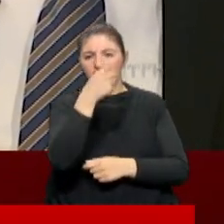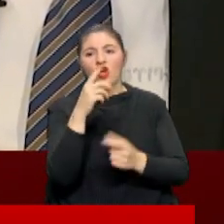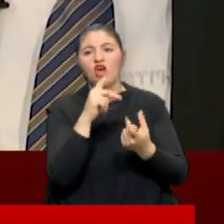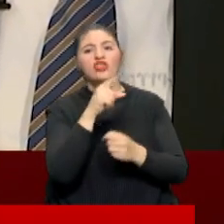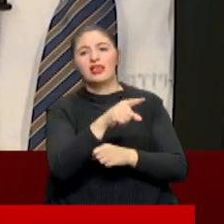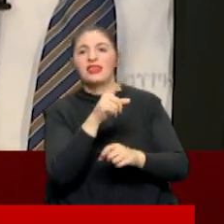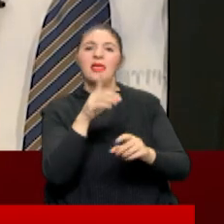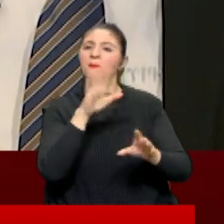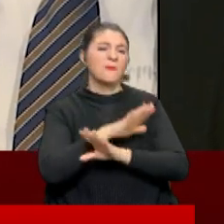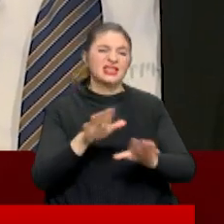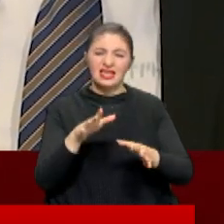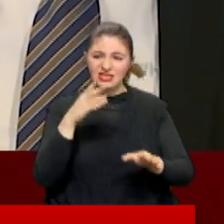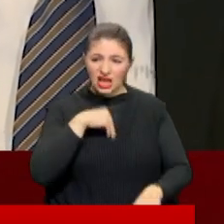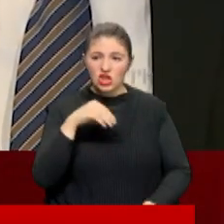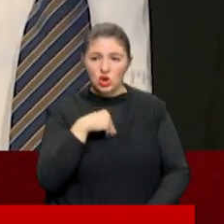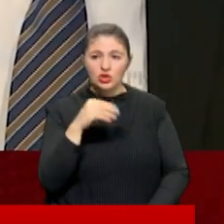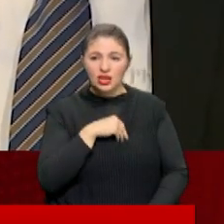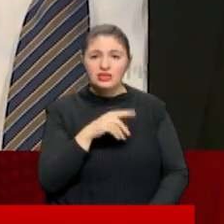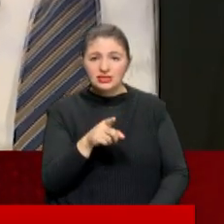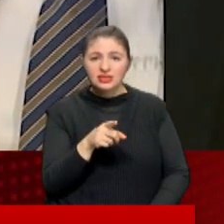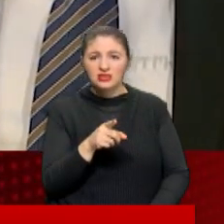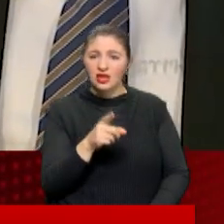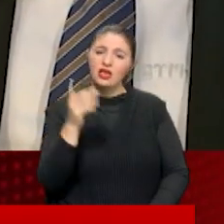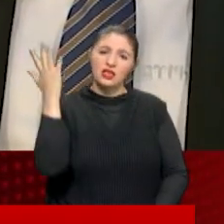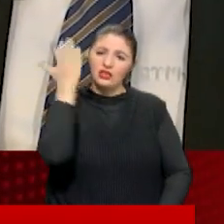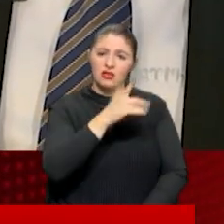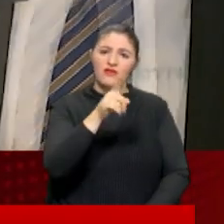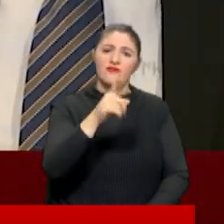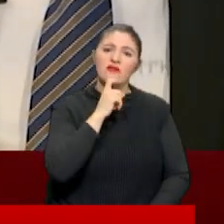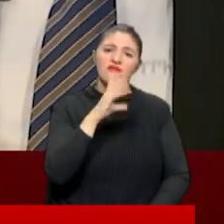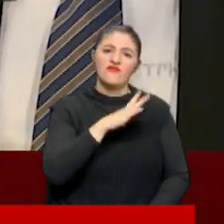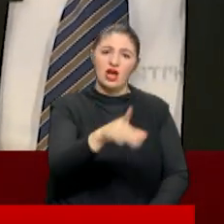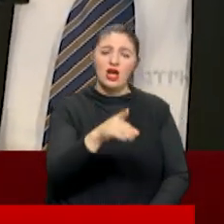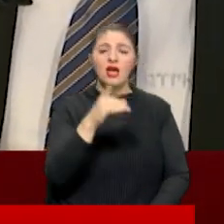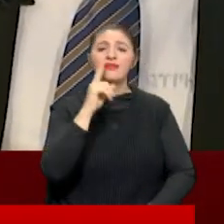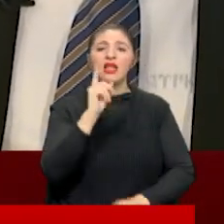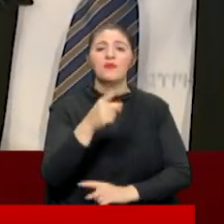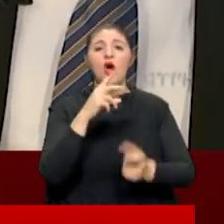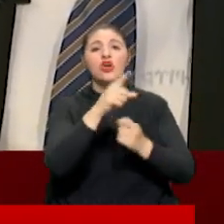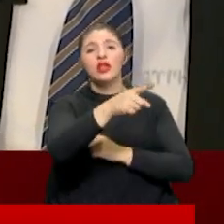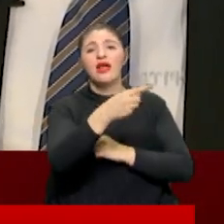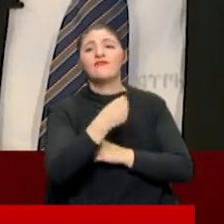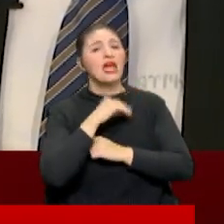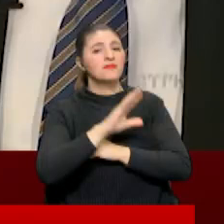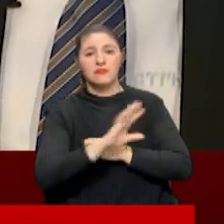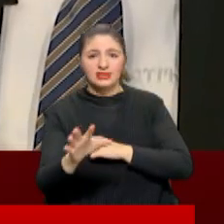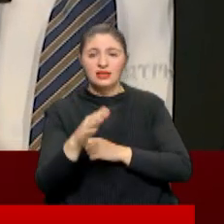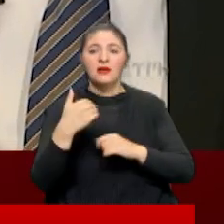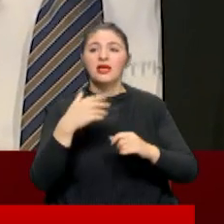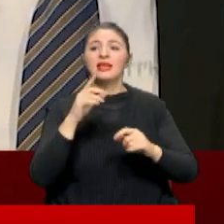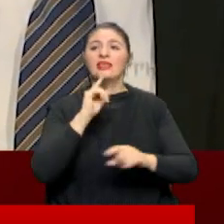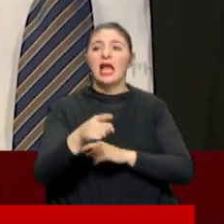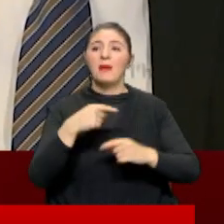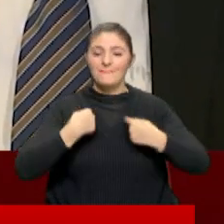Abdullah Öcalan'la bitireceğiniz zannediyorsan yanılıyorsunuz talimatları Öcalan vermez